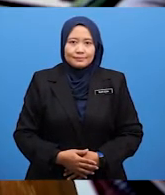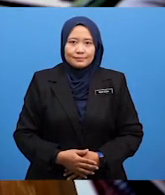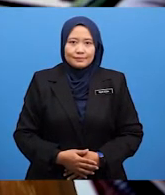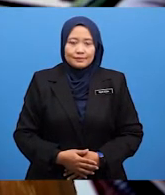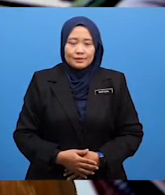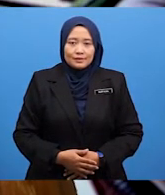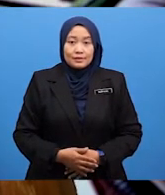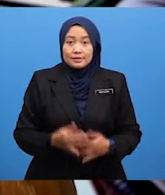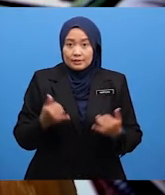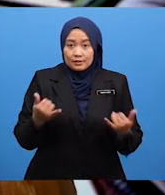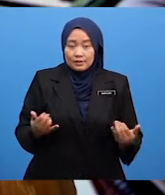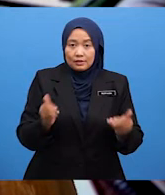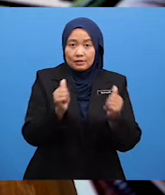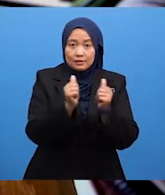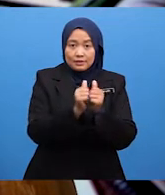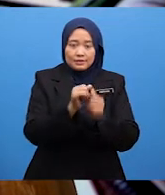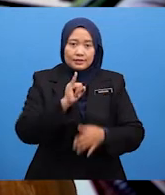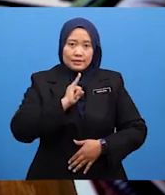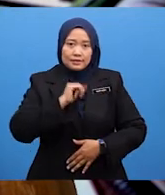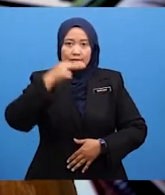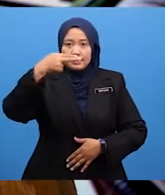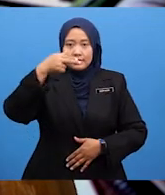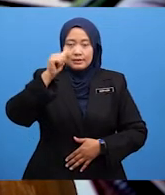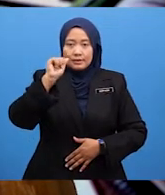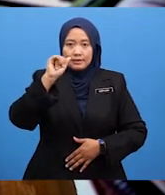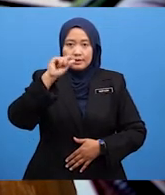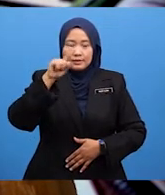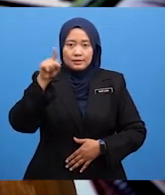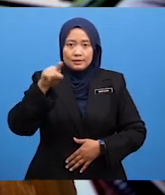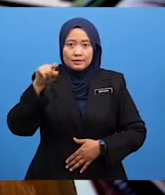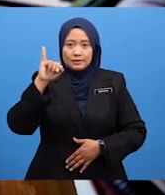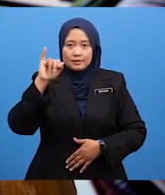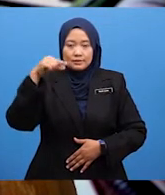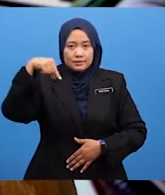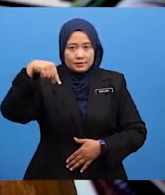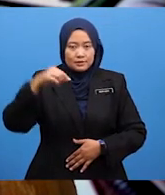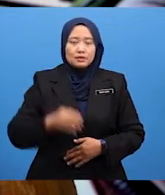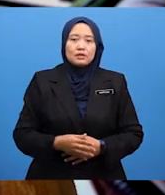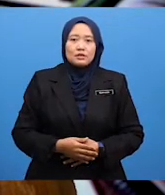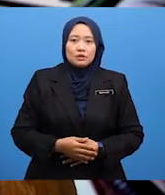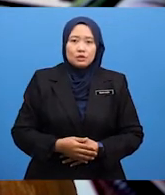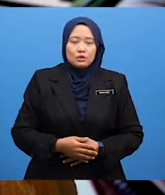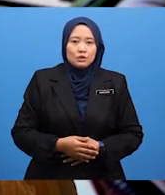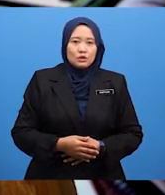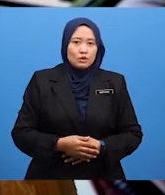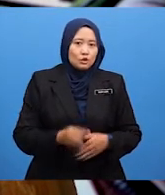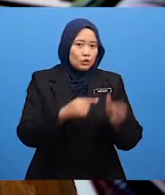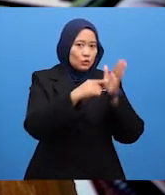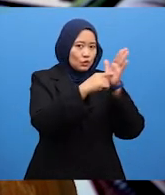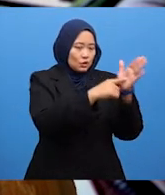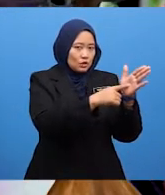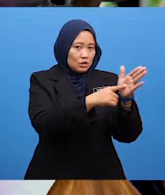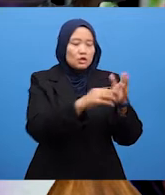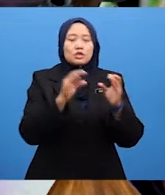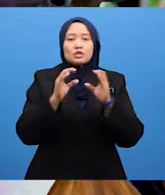Kini bersama saya, Haziq akan menunjukkan bagaimana latihan teknik asas memetik